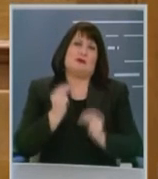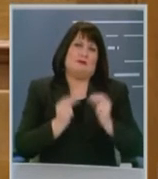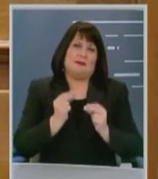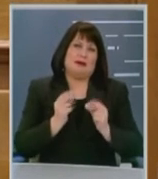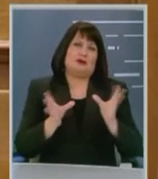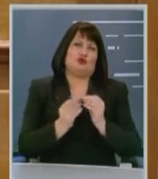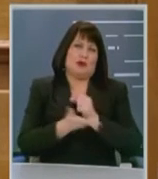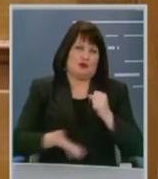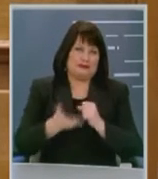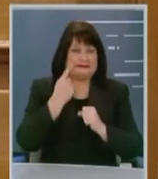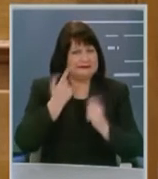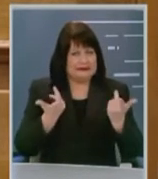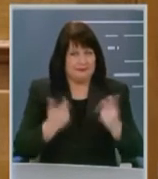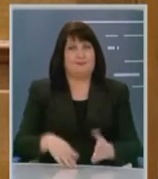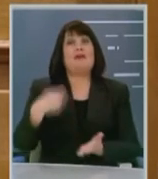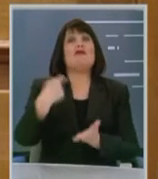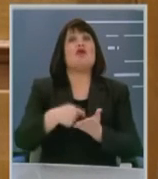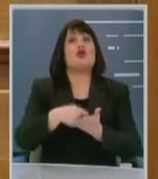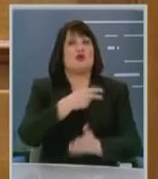χώρου. Φορολογικό.